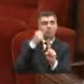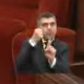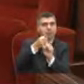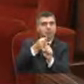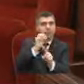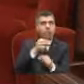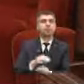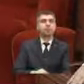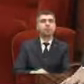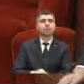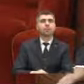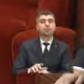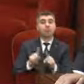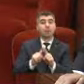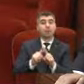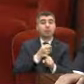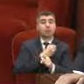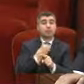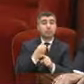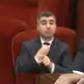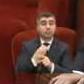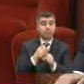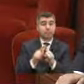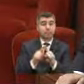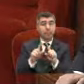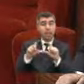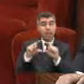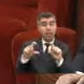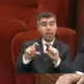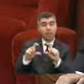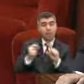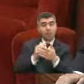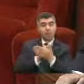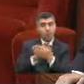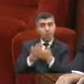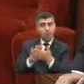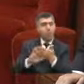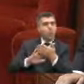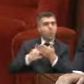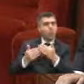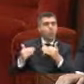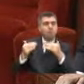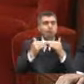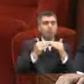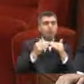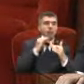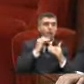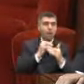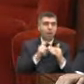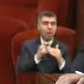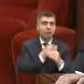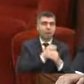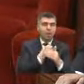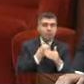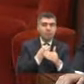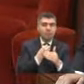إضافة إلى ذلك خصنا العرض الصحي. النظام ديال الراميد والنظام أي نظام ديال التغطية الصحية اللي ما كانش أمامه عرض صحي في القطاع